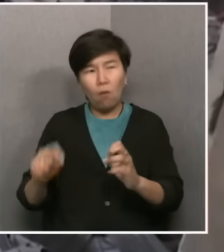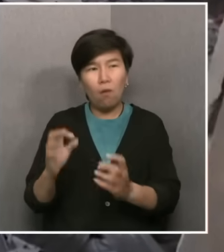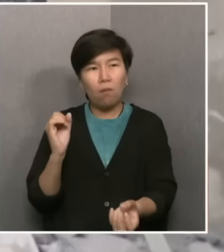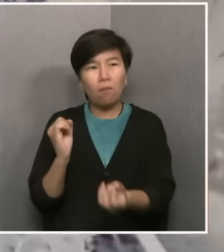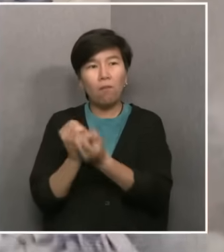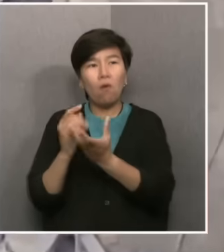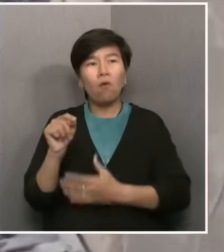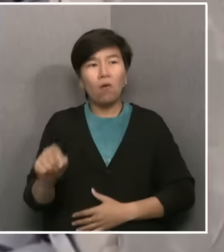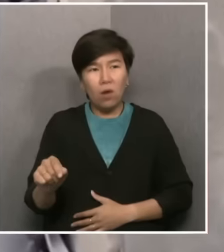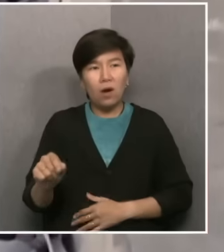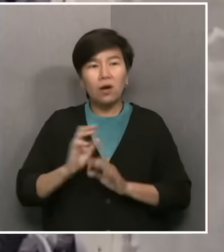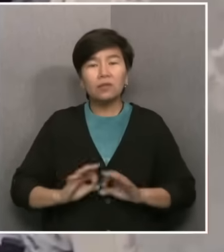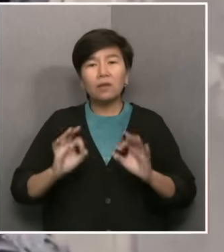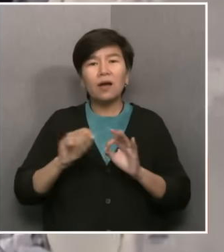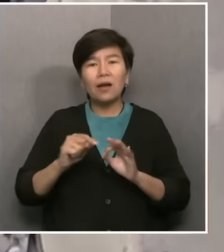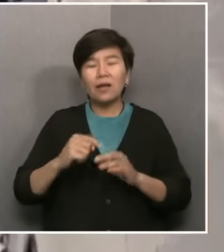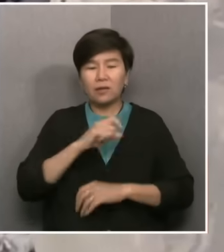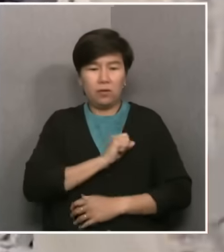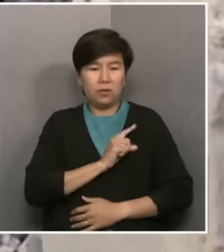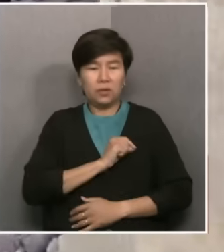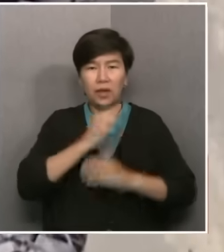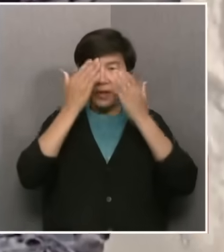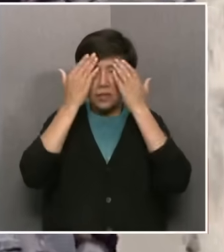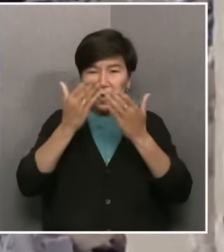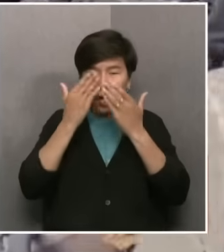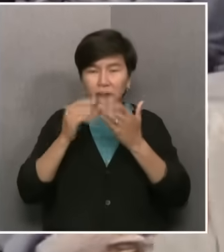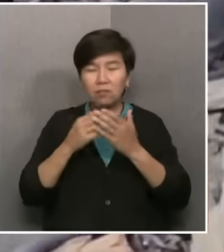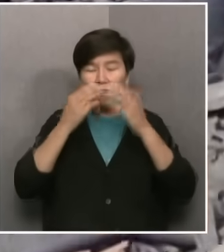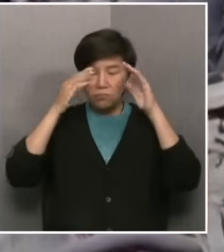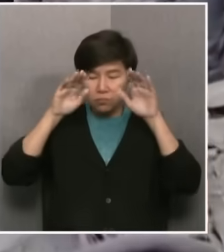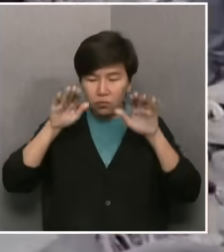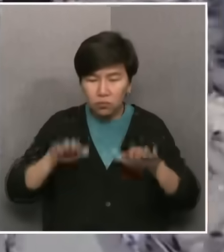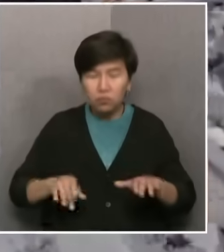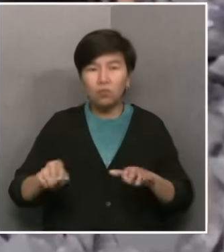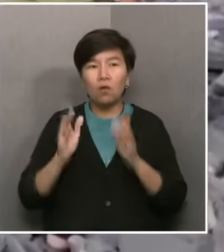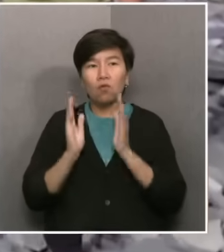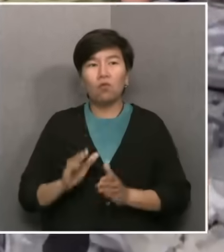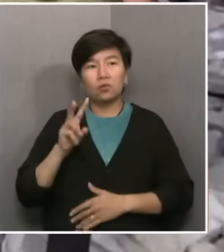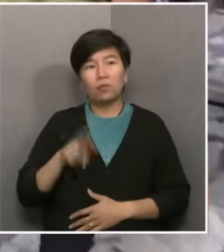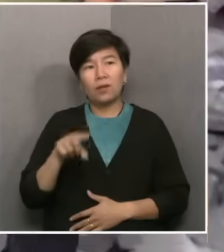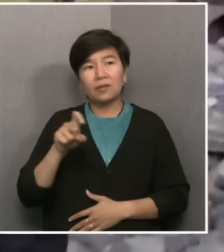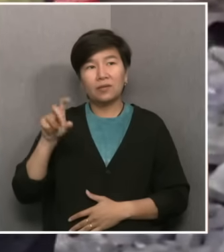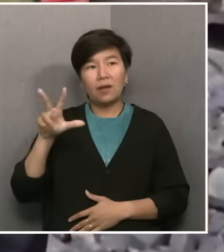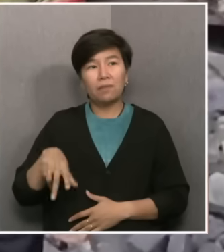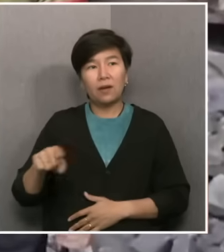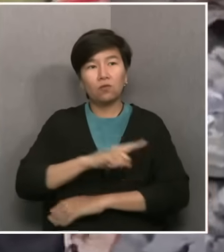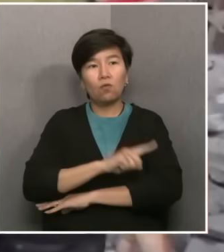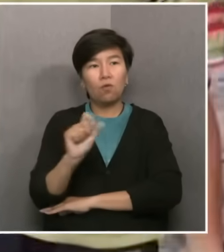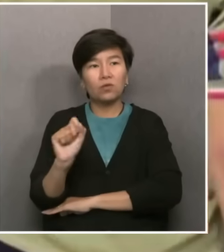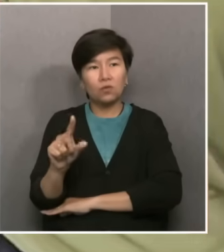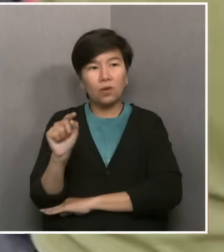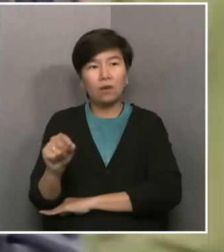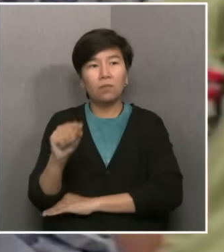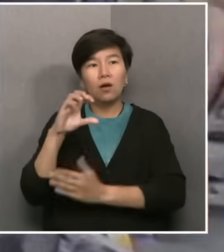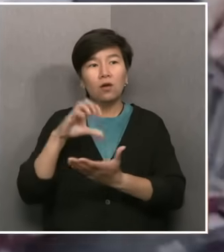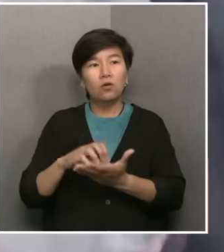ที่รองรับการทำพิธีทางศาสนาของประชาชนราว 2,000 - 3,000คนในช่วงวันศุกร์และยังโชค